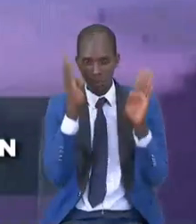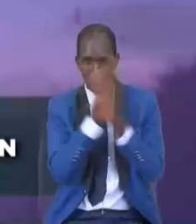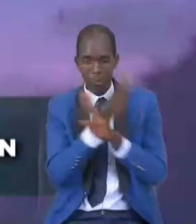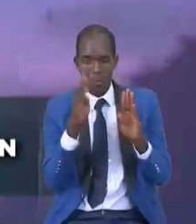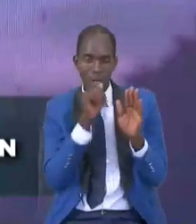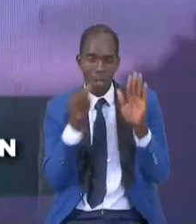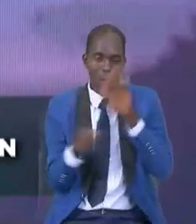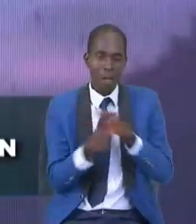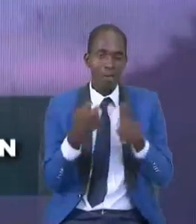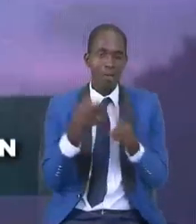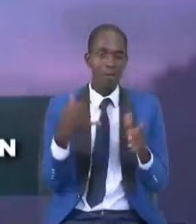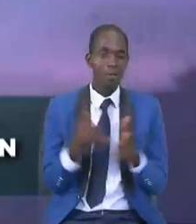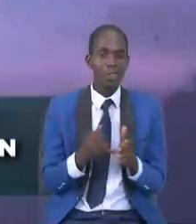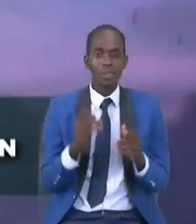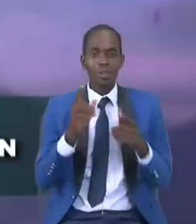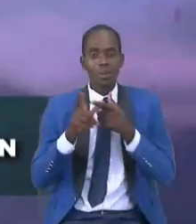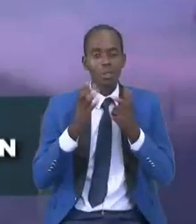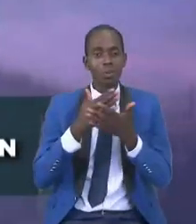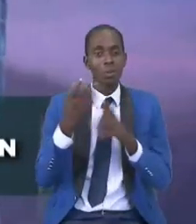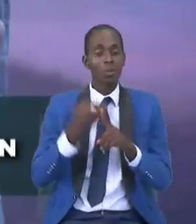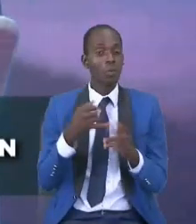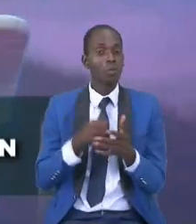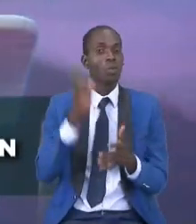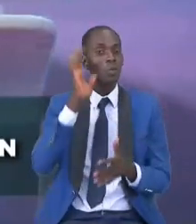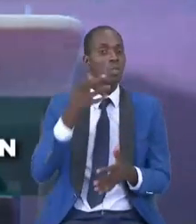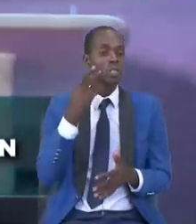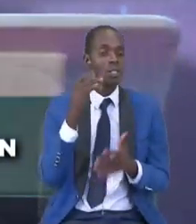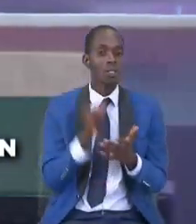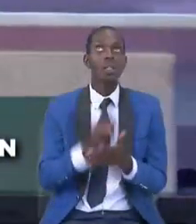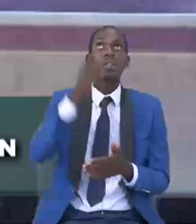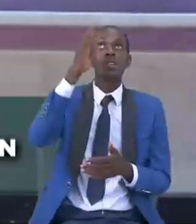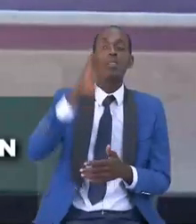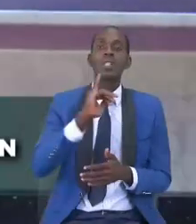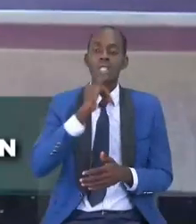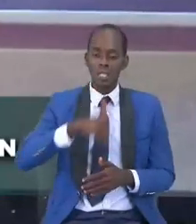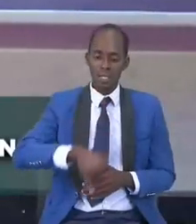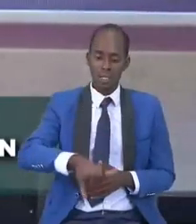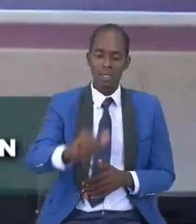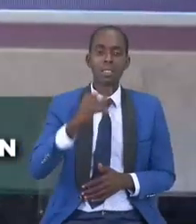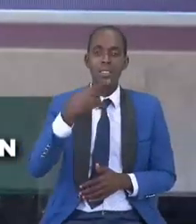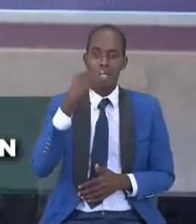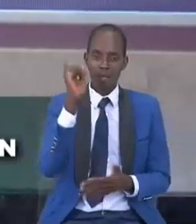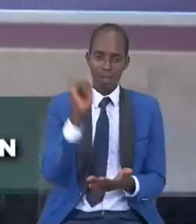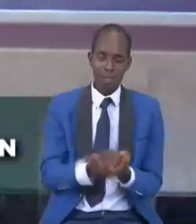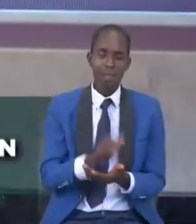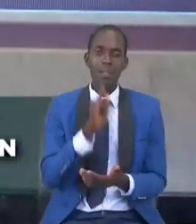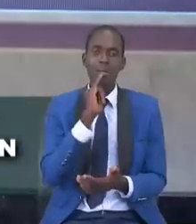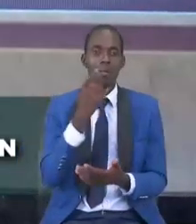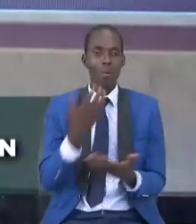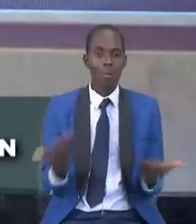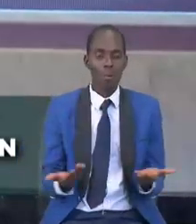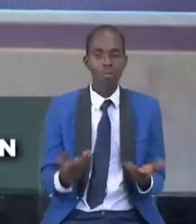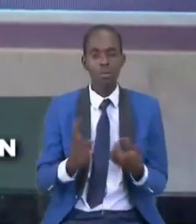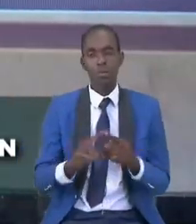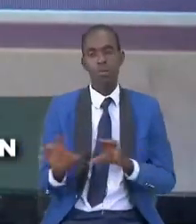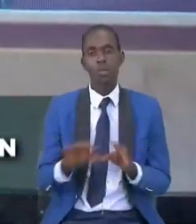de feinter cela, si tu essaies de fuir, tu verras que Dieu dis toujours, voici ce que tu